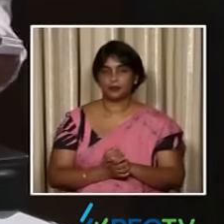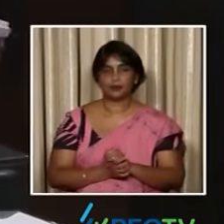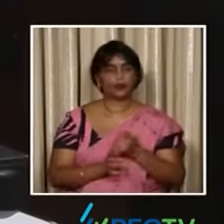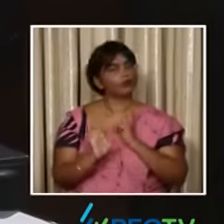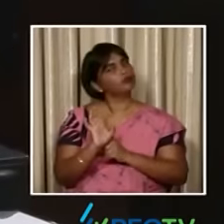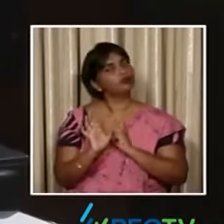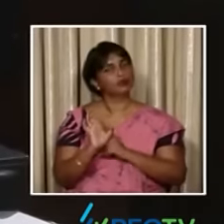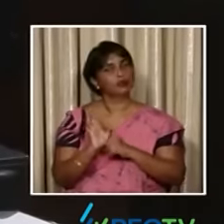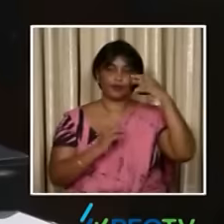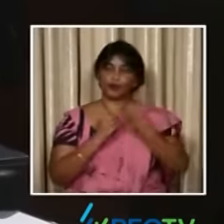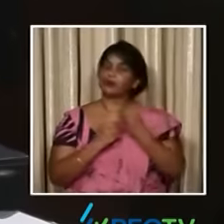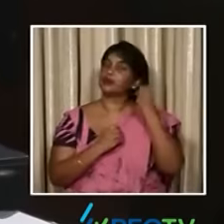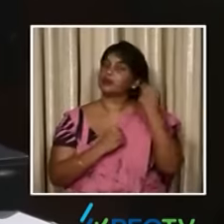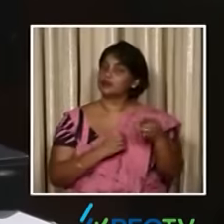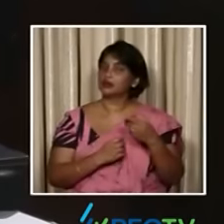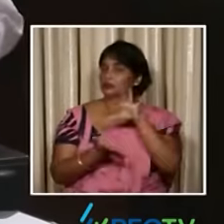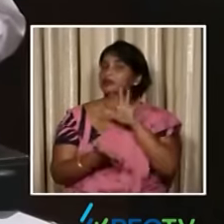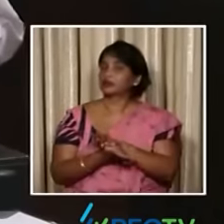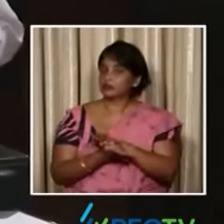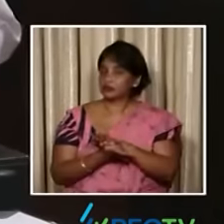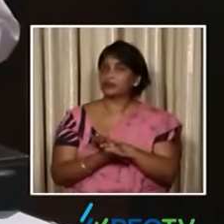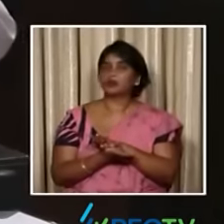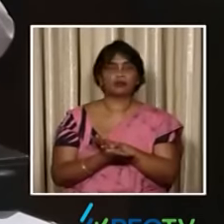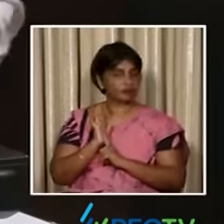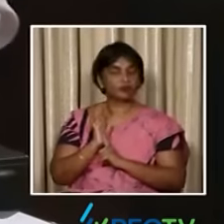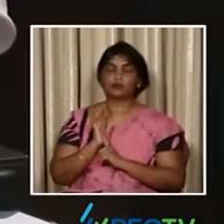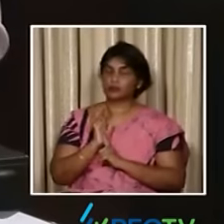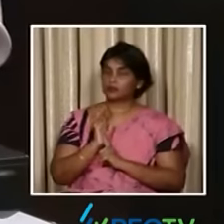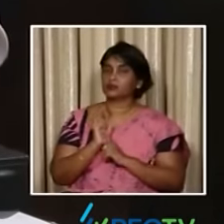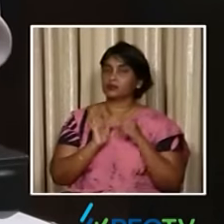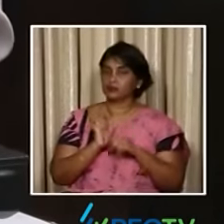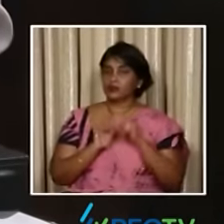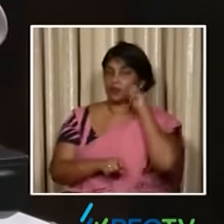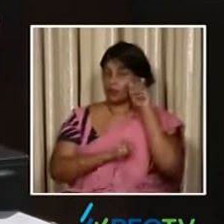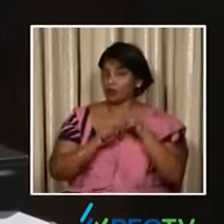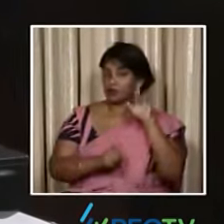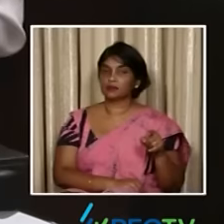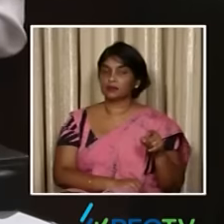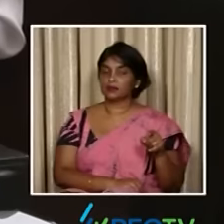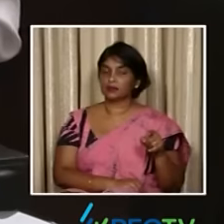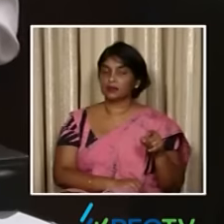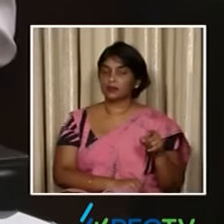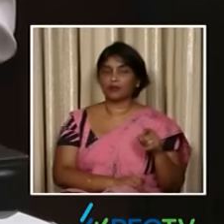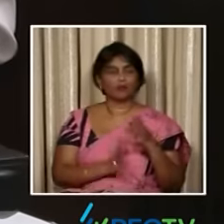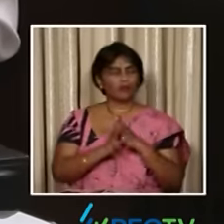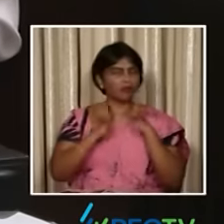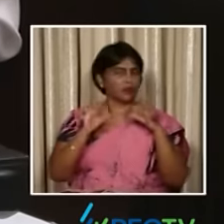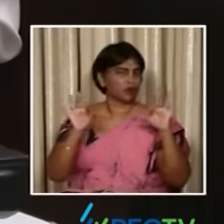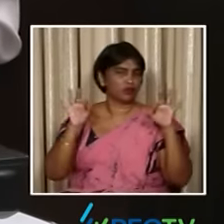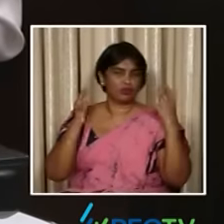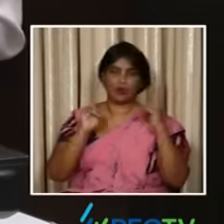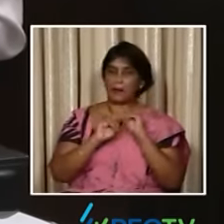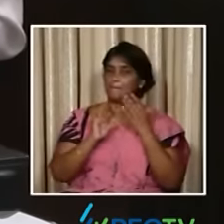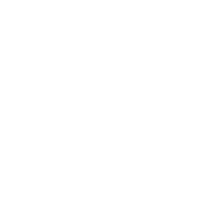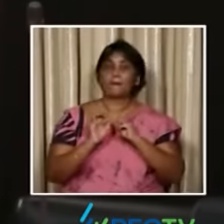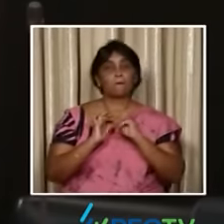අඛණ්ඩ විදුලි සැපයුම තහවුරු කරන කිසිම දෙයක් නැහැ මේ පනතේ. පාරිභෝගික ආරක්ෂා වීම ගැන බොහොම දුර්වල ප්‍රතිපත්තියක්